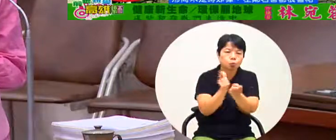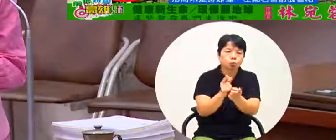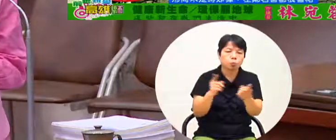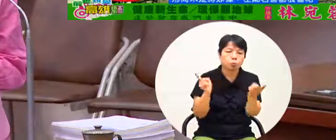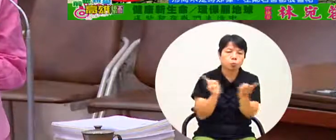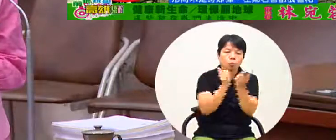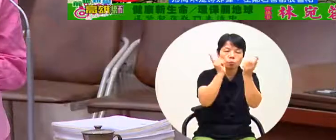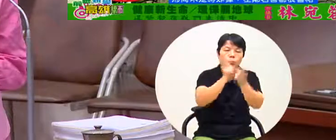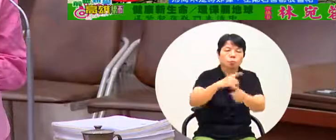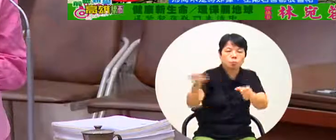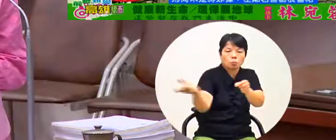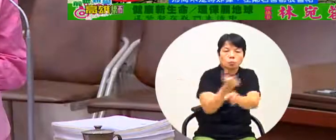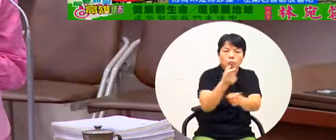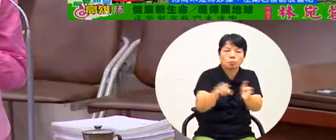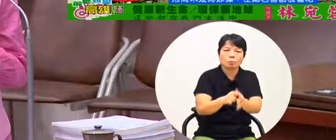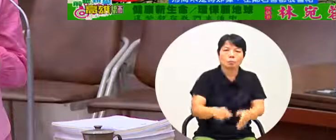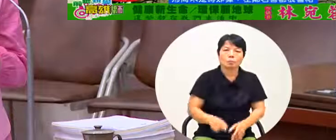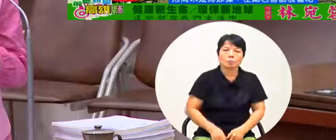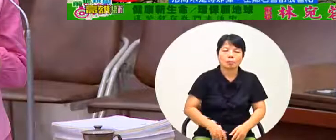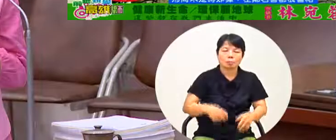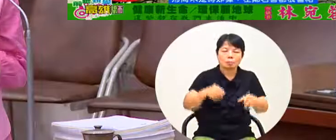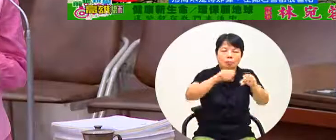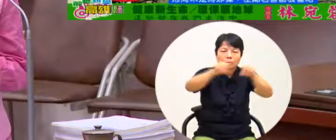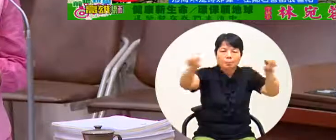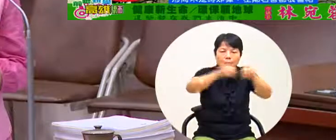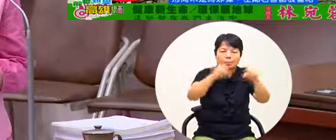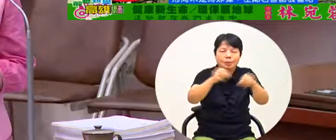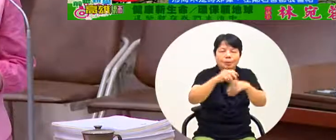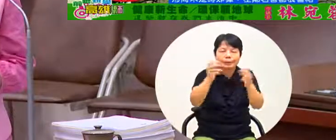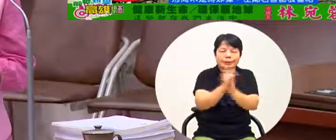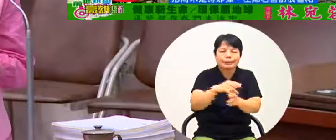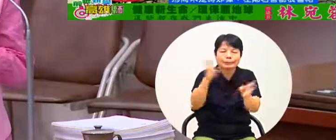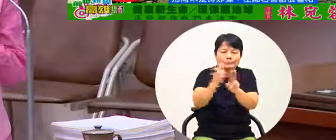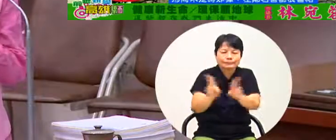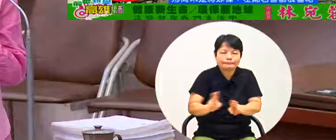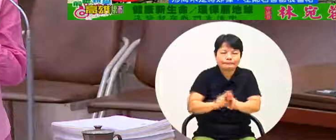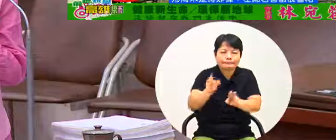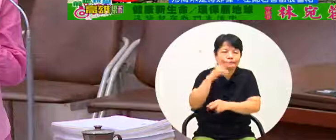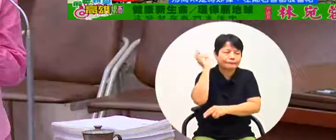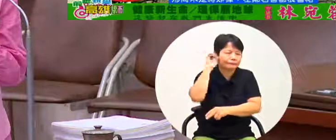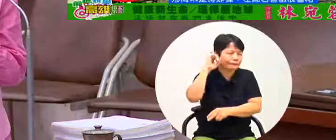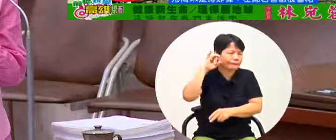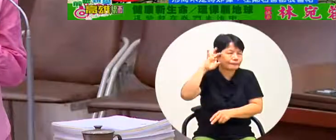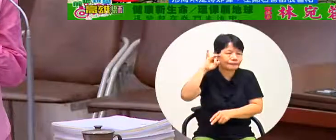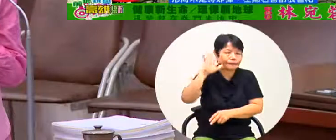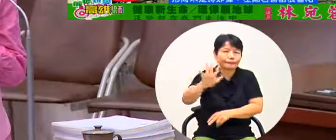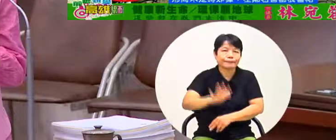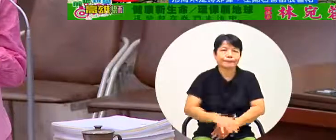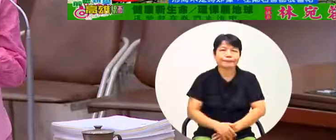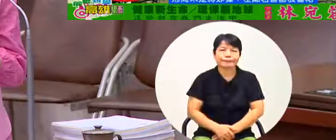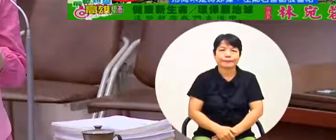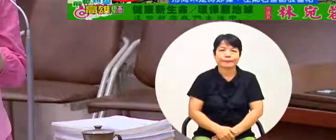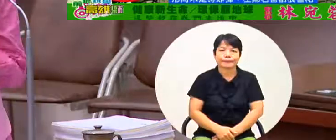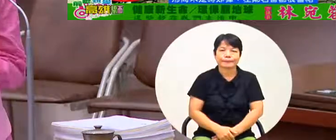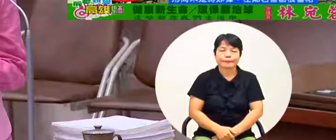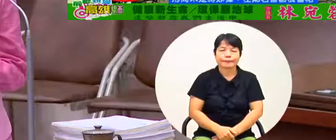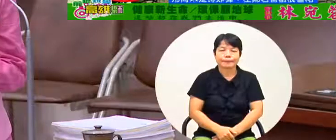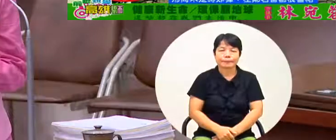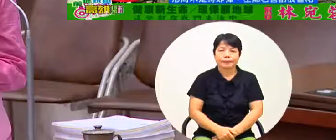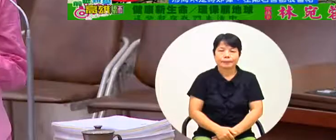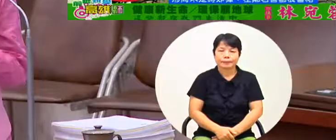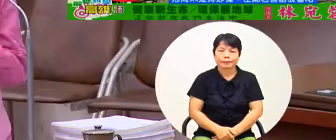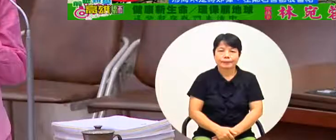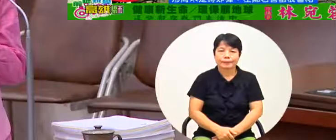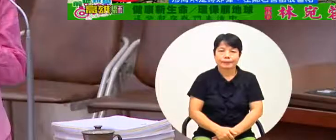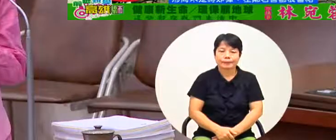就会吱吱响。所以也曾经啊，曾经咱风台天落雨天的时